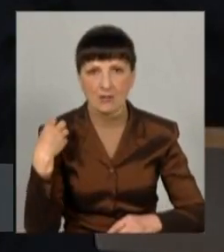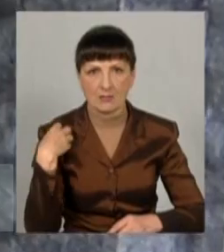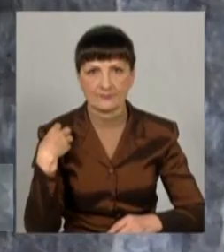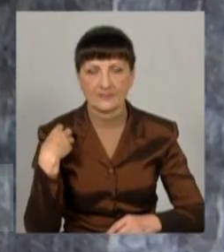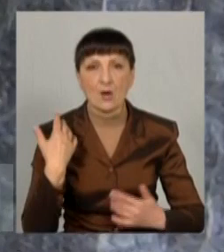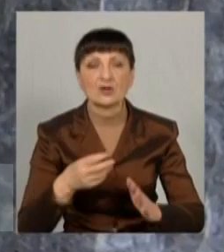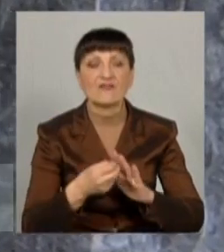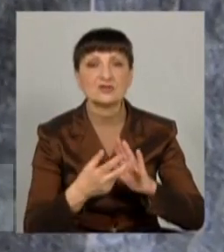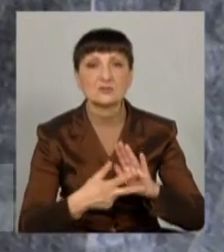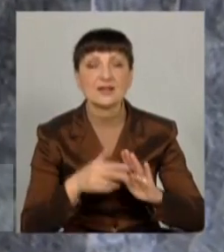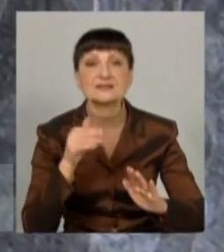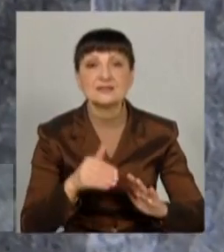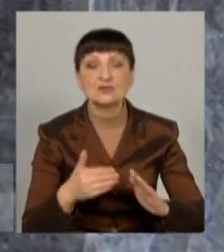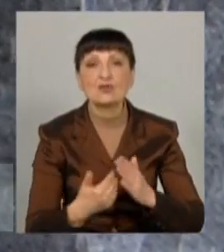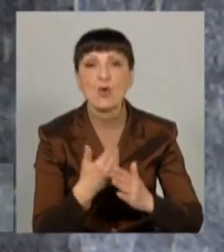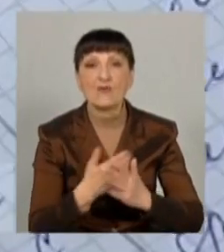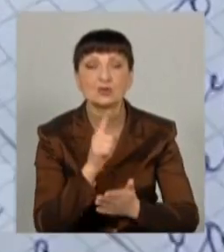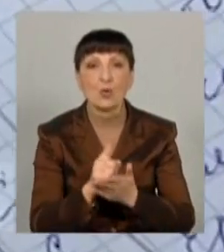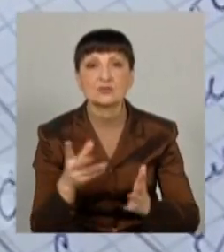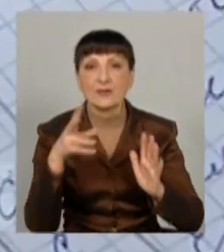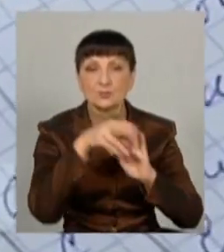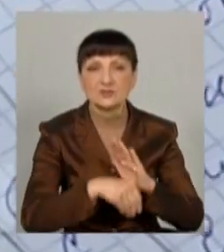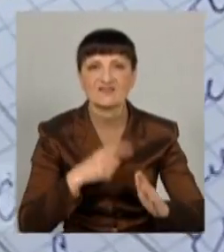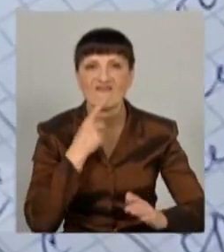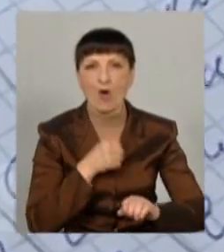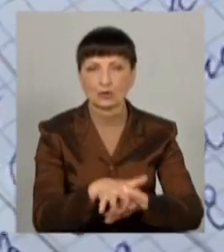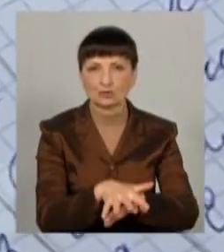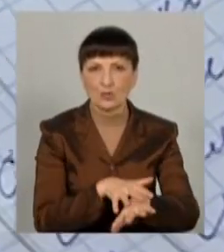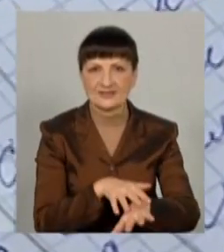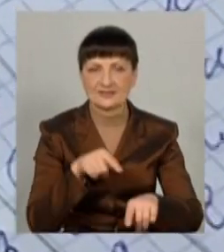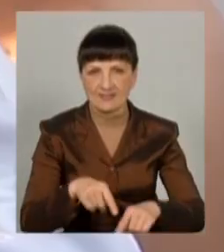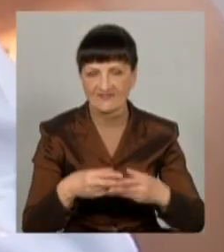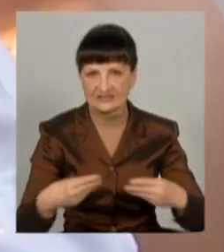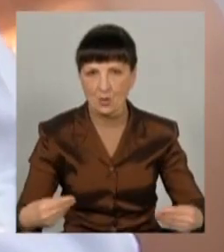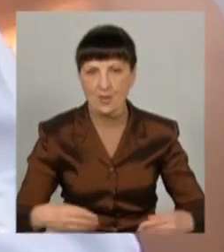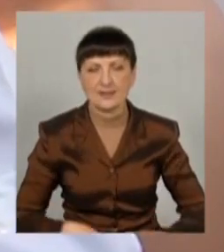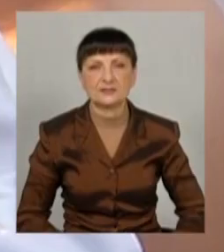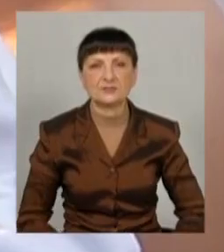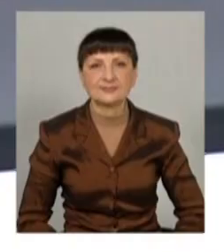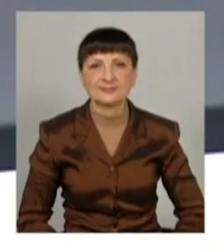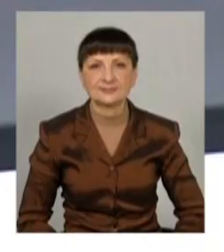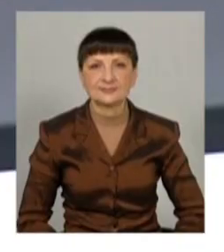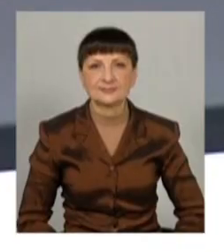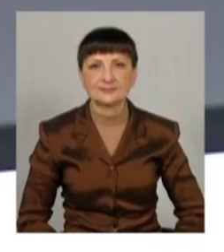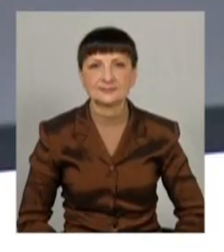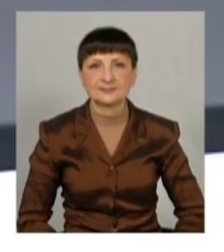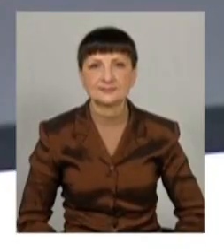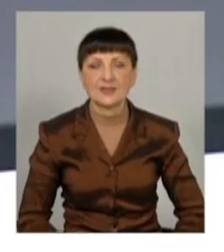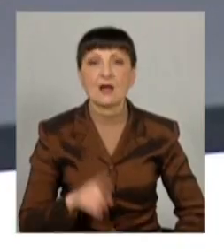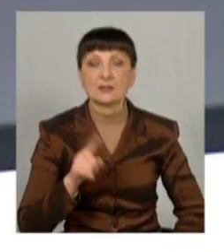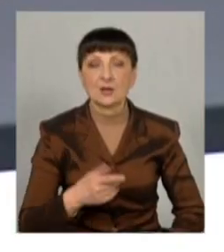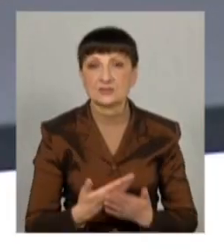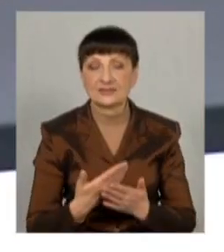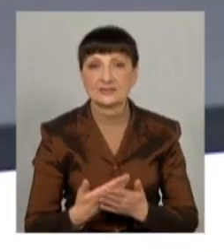слову, 18 тысяч новобранцев должны пополнить ряды вооруженных сил этой весной. А также